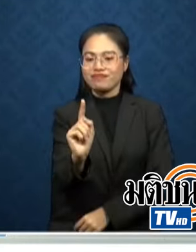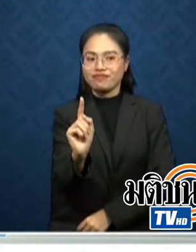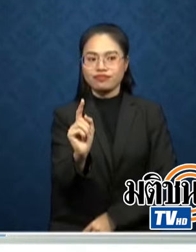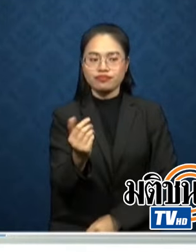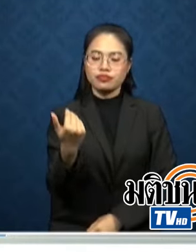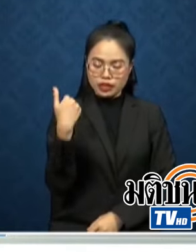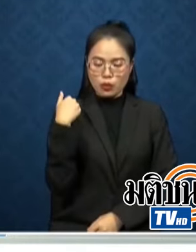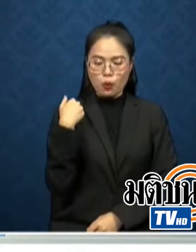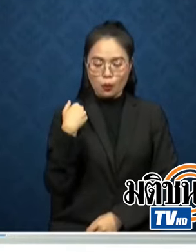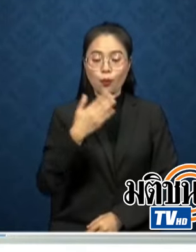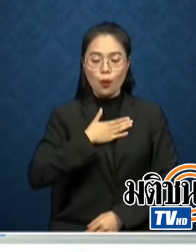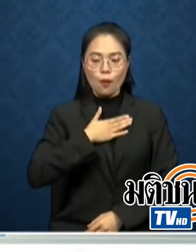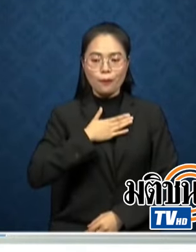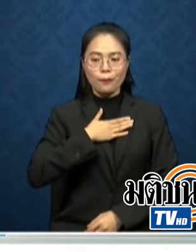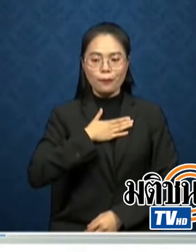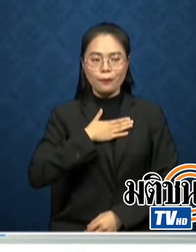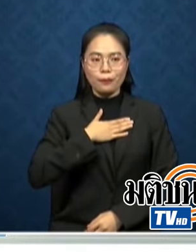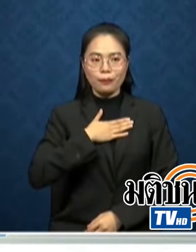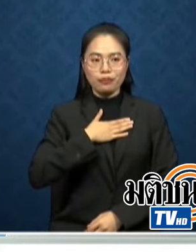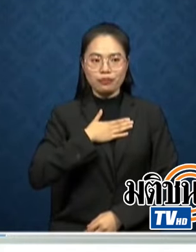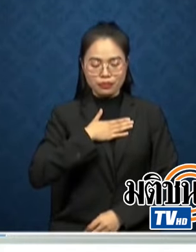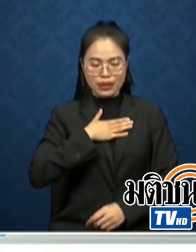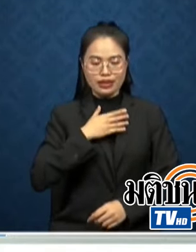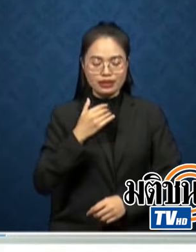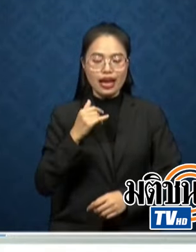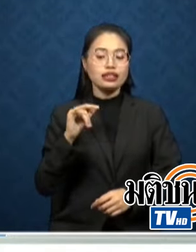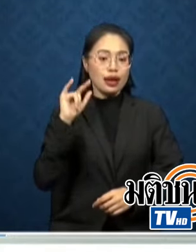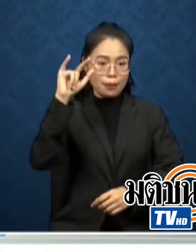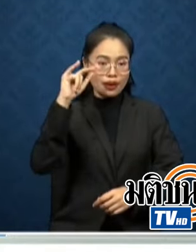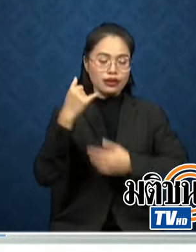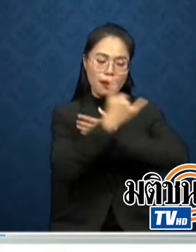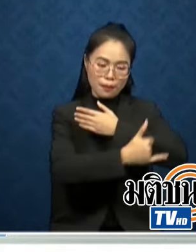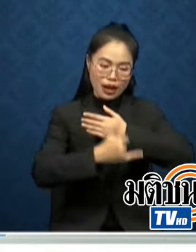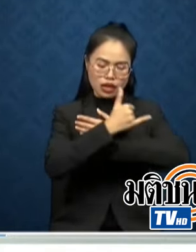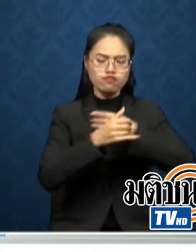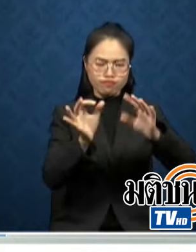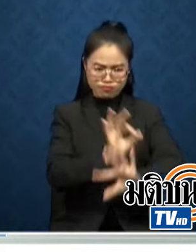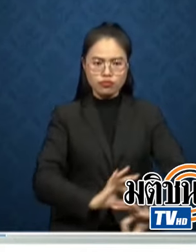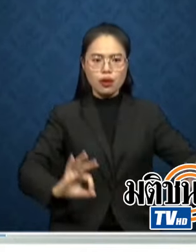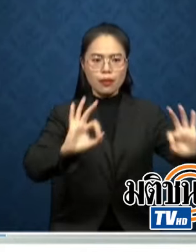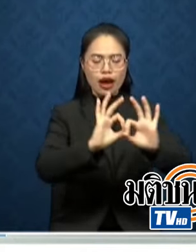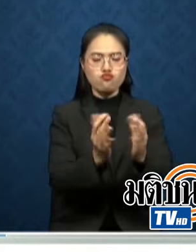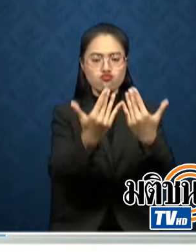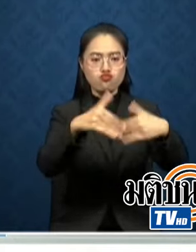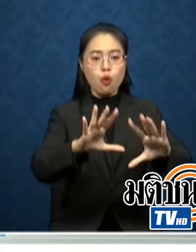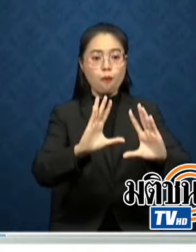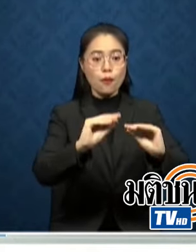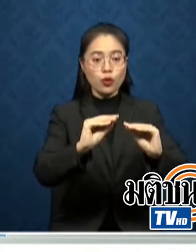หลายครั้งที่เดินทางไปเนี่ยเป็นเรื่องของความจำเป็นนะครับเป็นเรื่องของการประชุมอาเซียนไม่ว่าอ